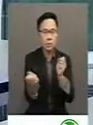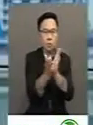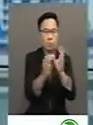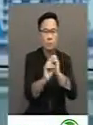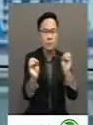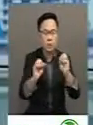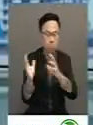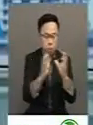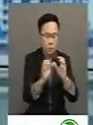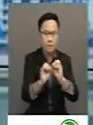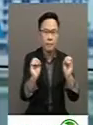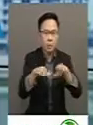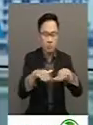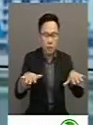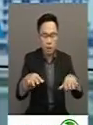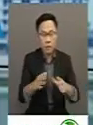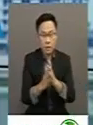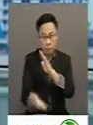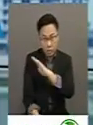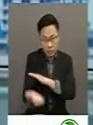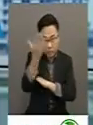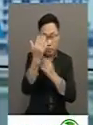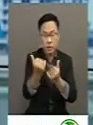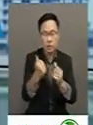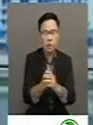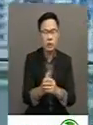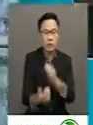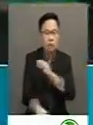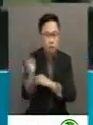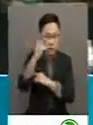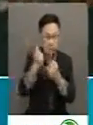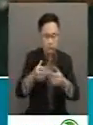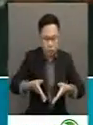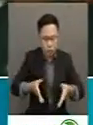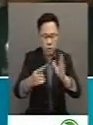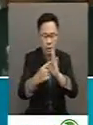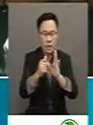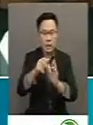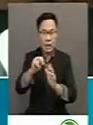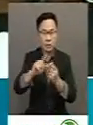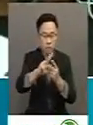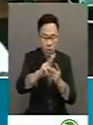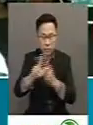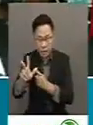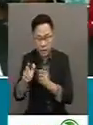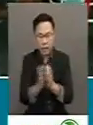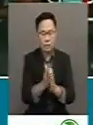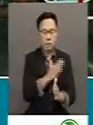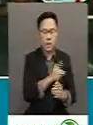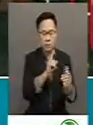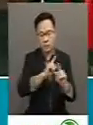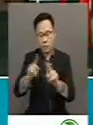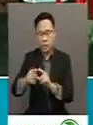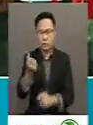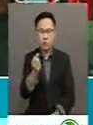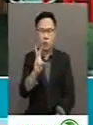ไม่มีการกระทบกระทั่งกันอย่างช่วงเช้าที่ผ่านมานะคะตรงบริเวณถนนเลียบคลองแอน23มีพระภิกษุสงฆ์ค่ะจำนวน16รูป